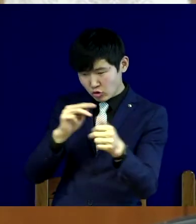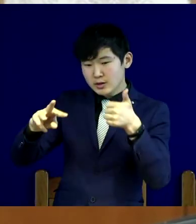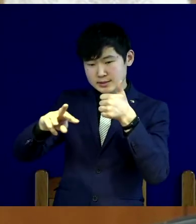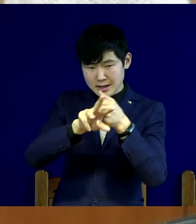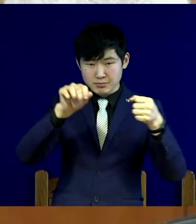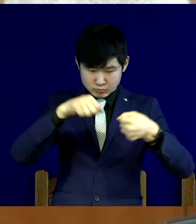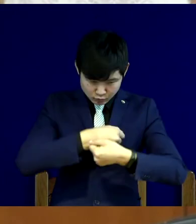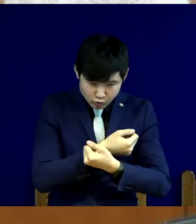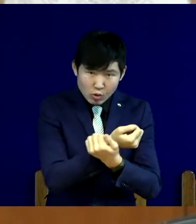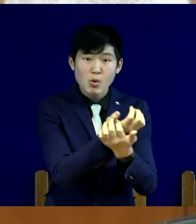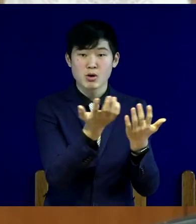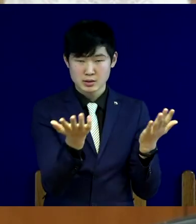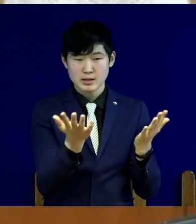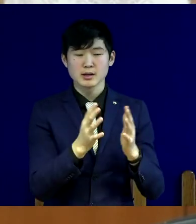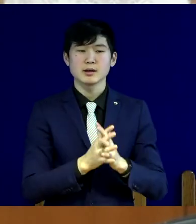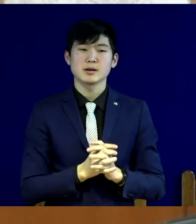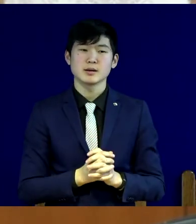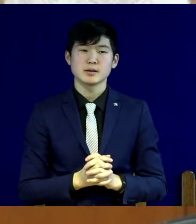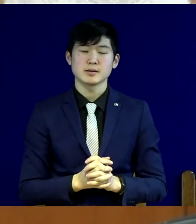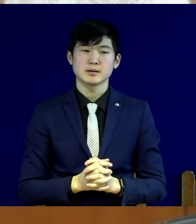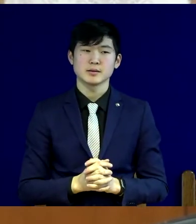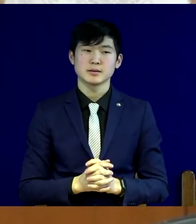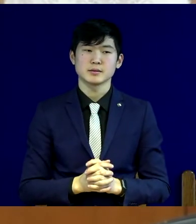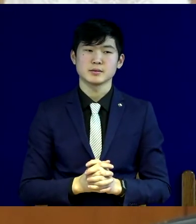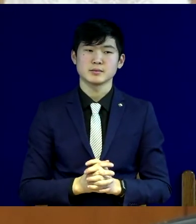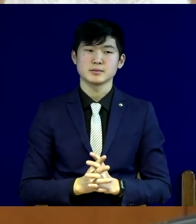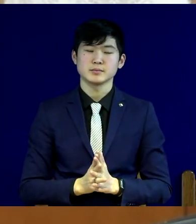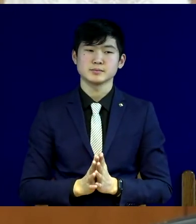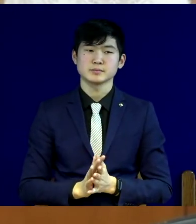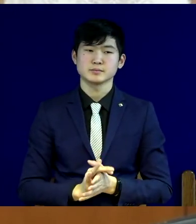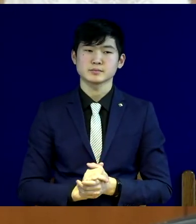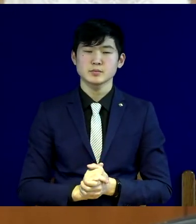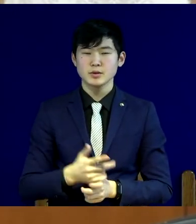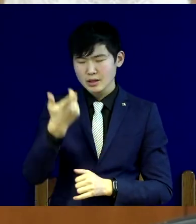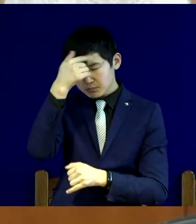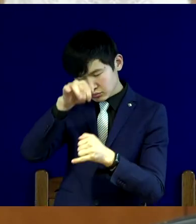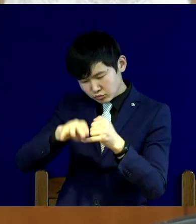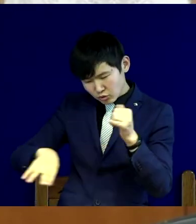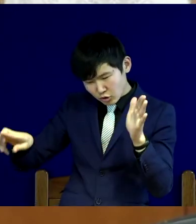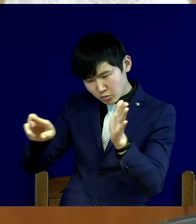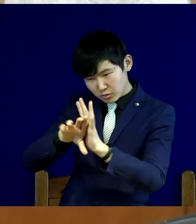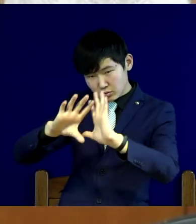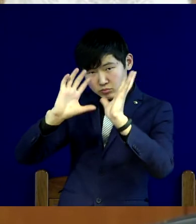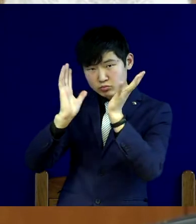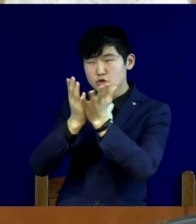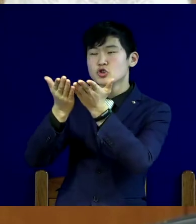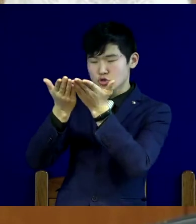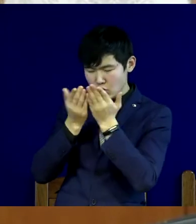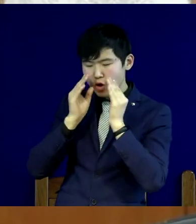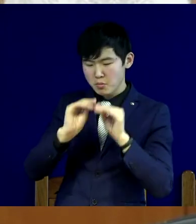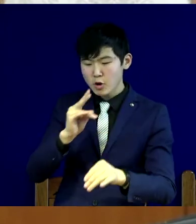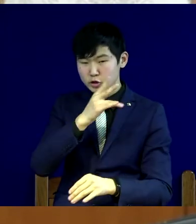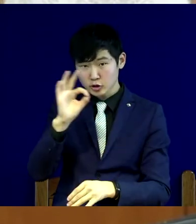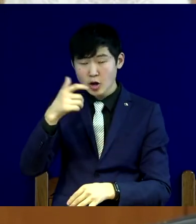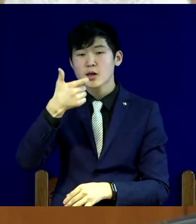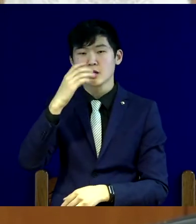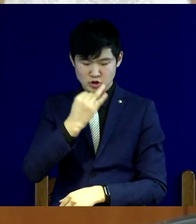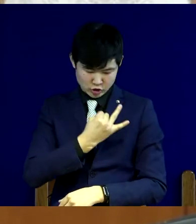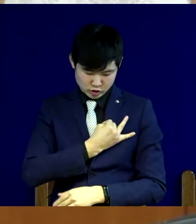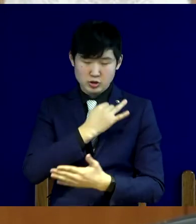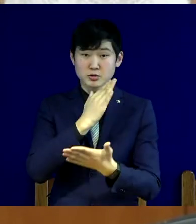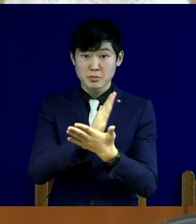신앙생활 하고 더 열심히 전도할 수 있는 하나님이 기회로 주시라고 생각합니다 우리 형제 잠들